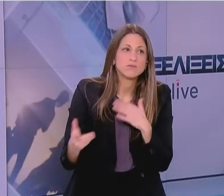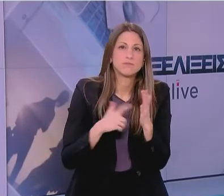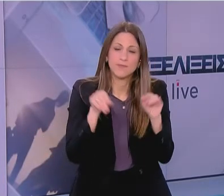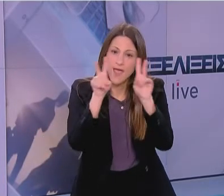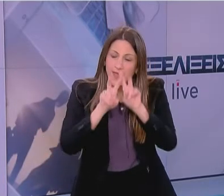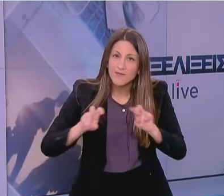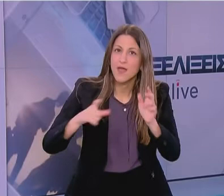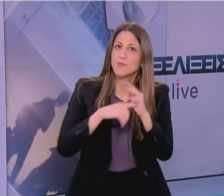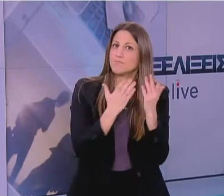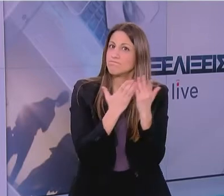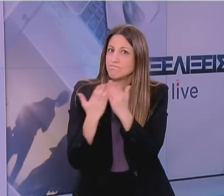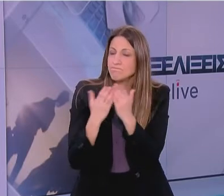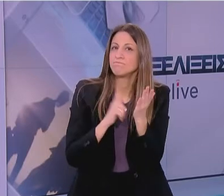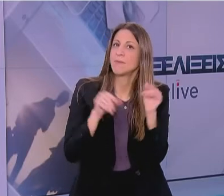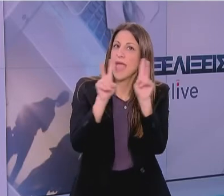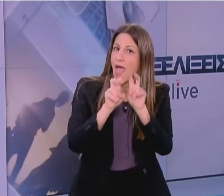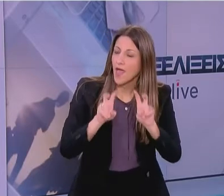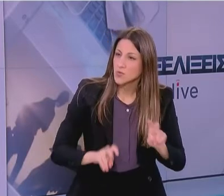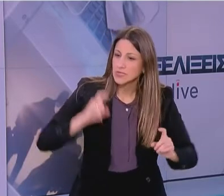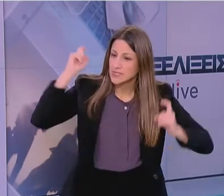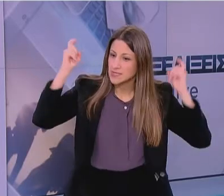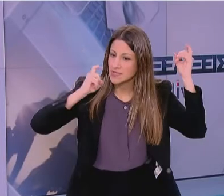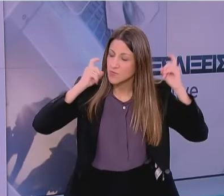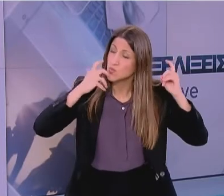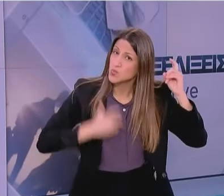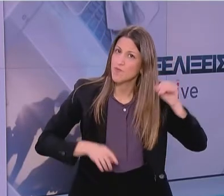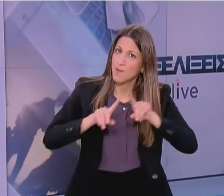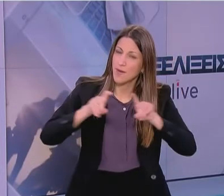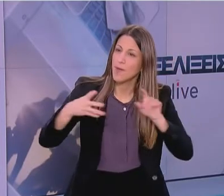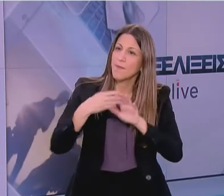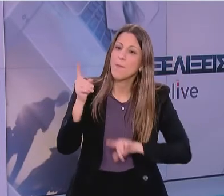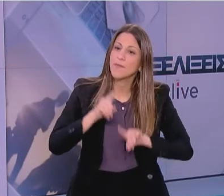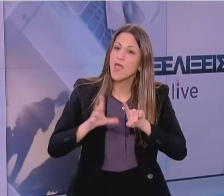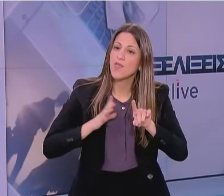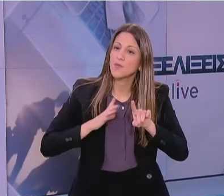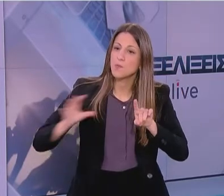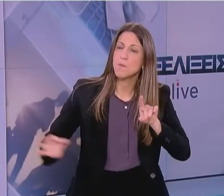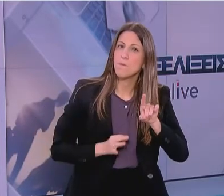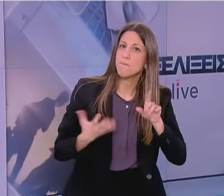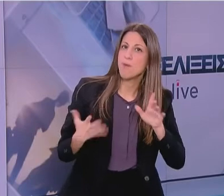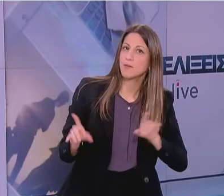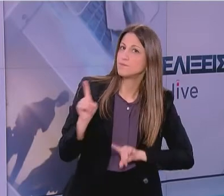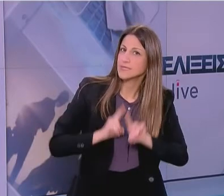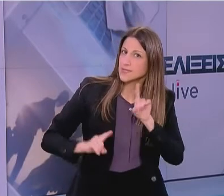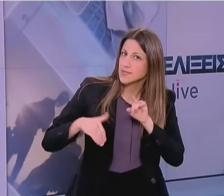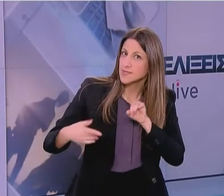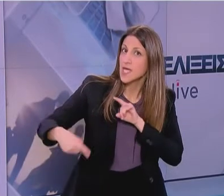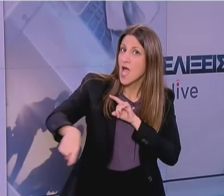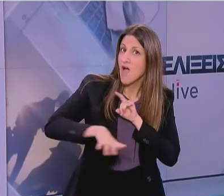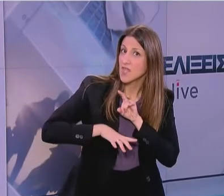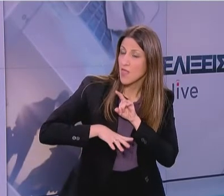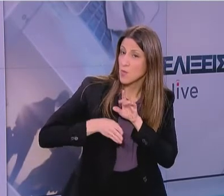μελέτη, χρειάζεται έλεγχος, χρειάζεται να σκεφτούμε πολύ σοβαρά πράγματα, όπως ποιοι άνθρωποι έχουν περάσει τον ιό και αν αυτοί θα μπορούν να